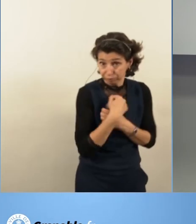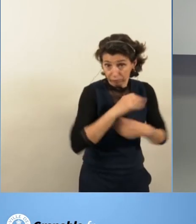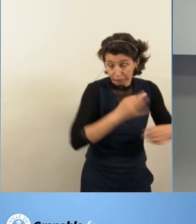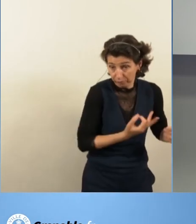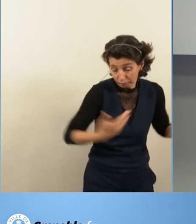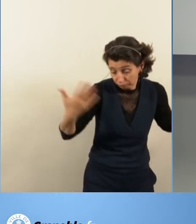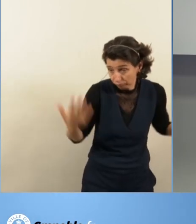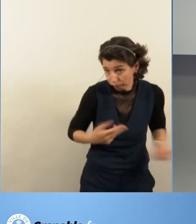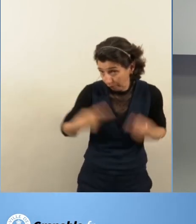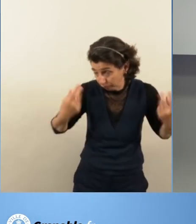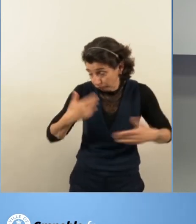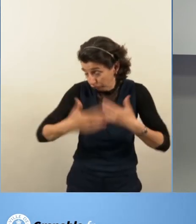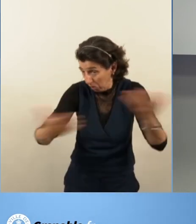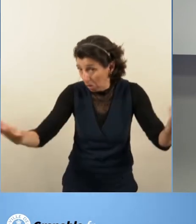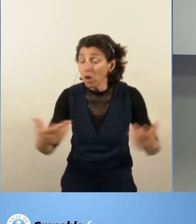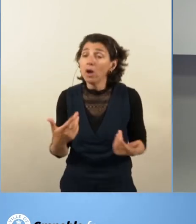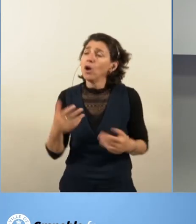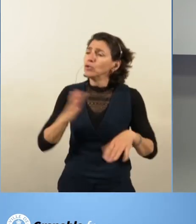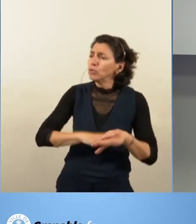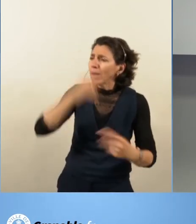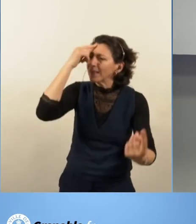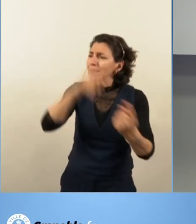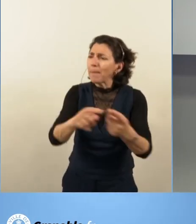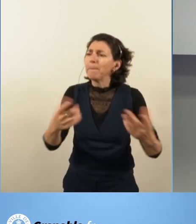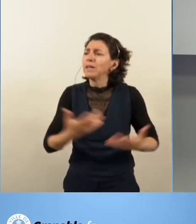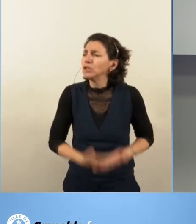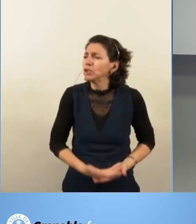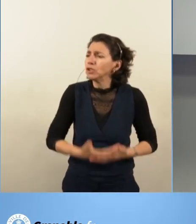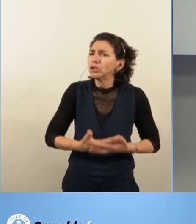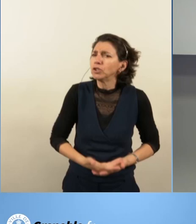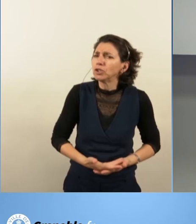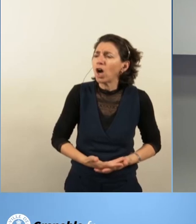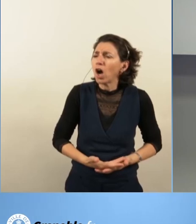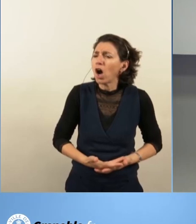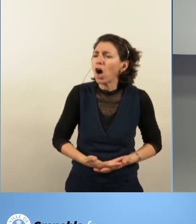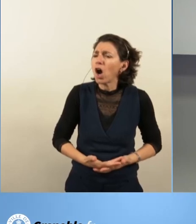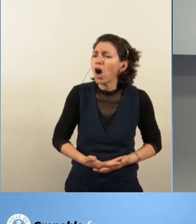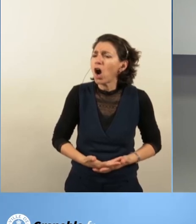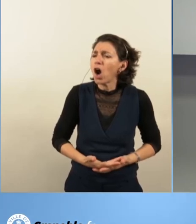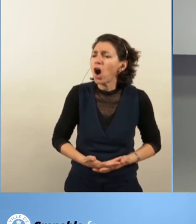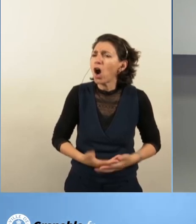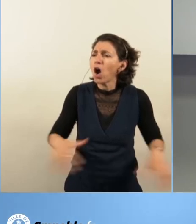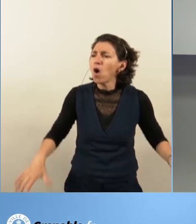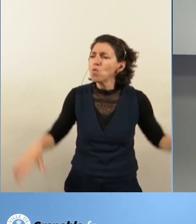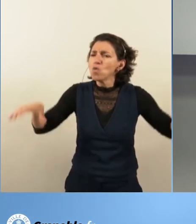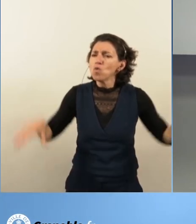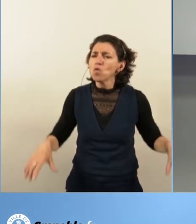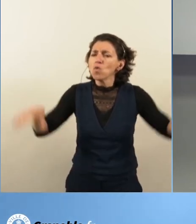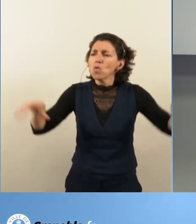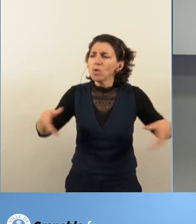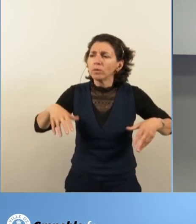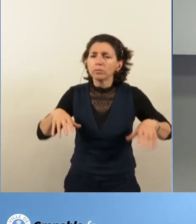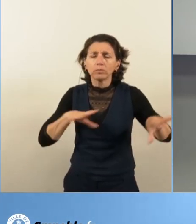le transfert des bornes et les charges reliées à ces bornes qui montent et qui descendent pour les aménagements publics qui sont là pour